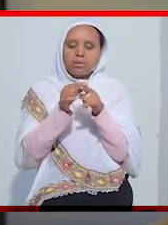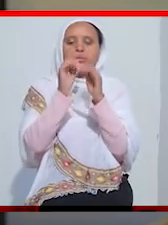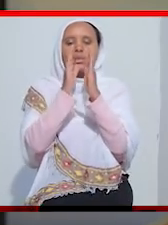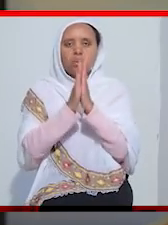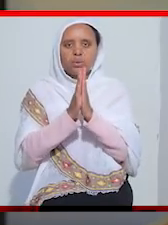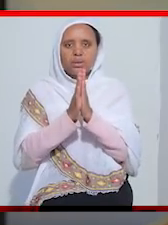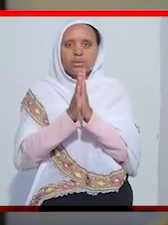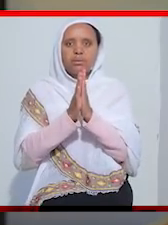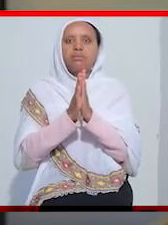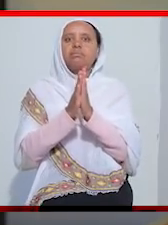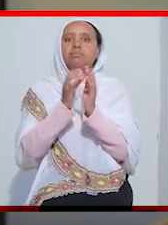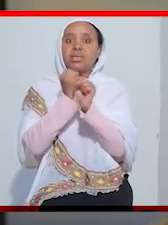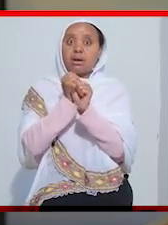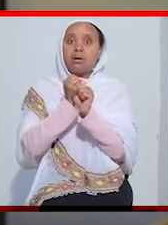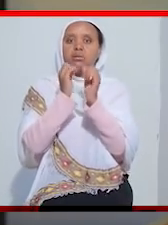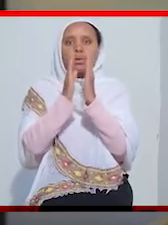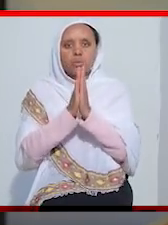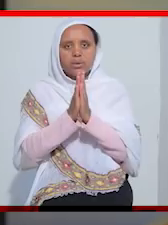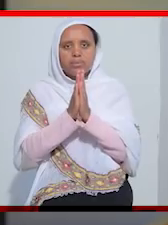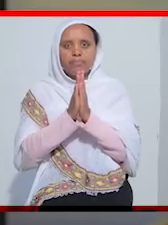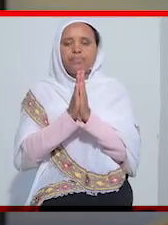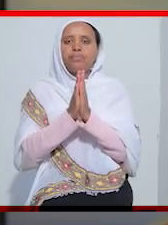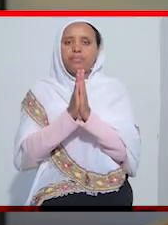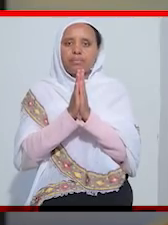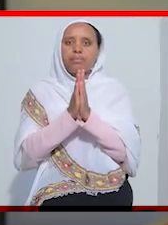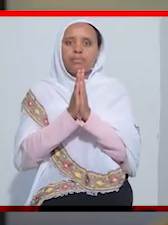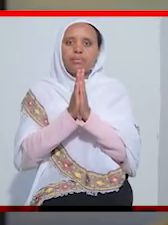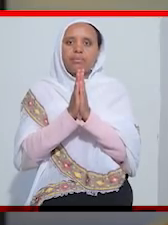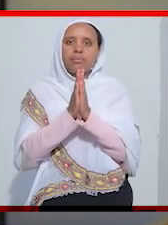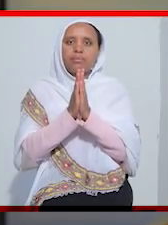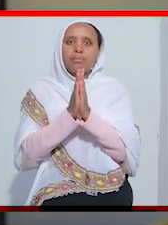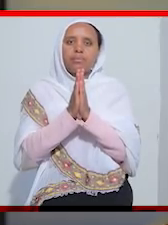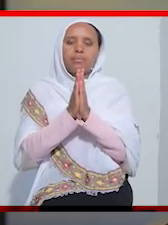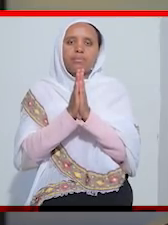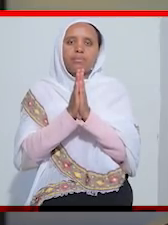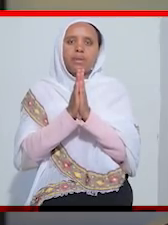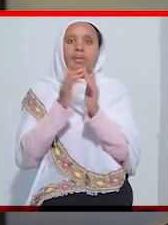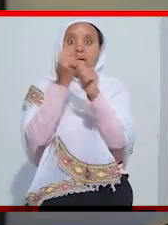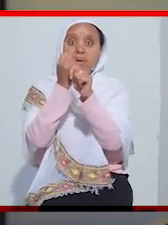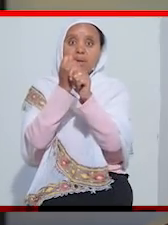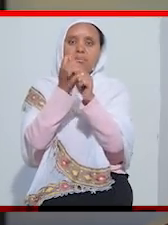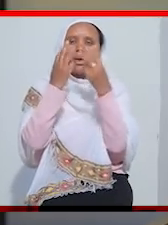ጸሎትን በቃል ጸሎትን በስራ ጸሎትን